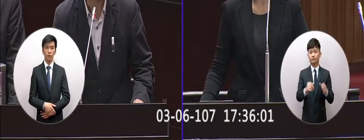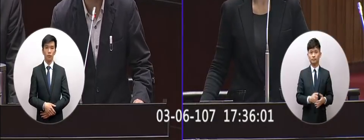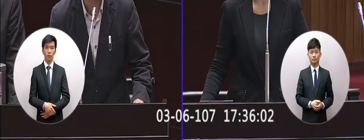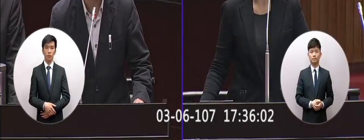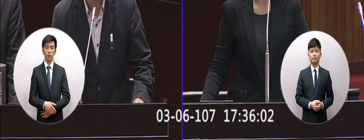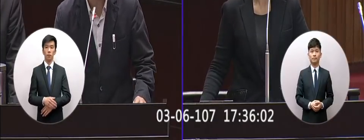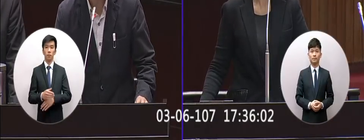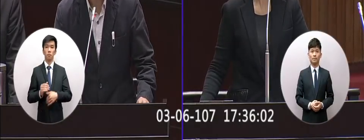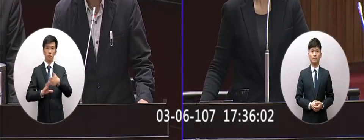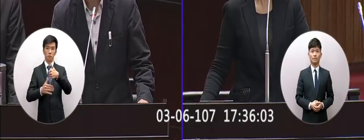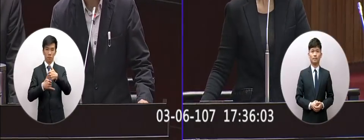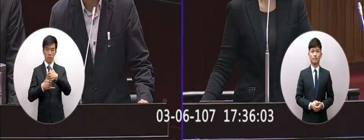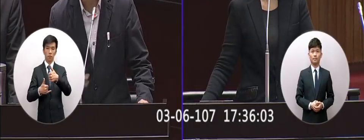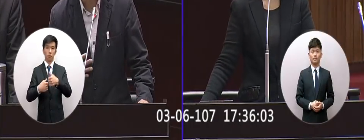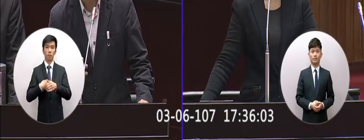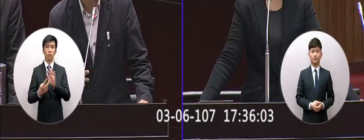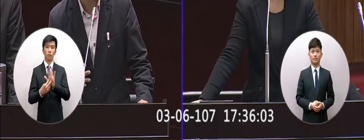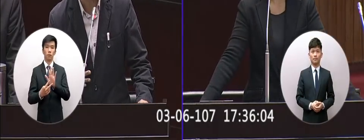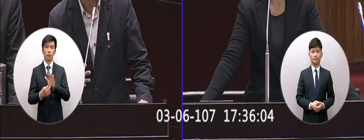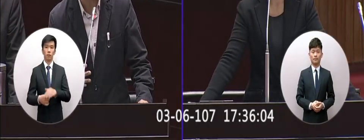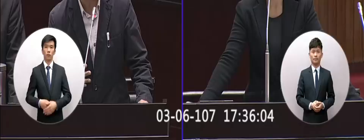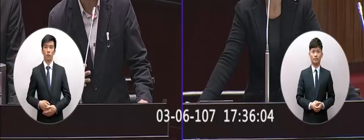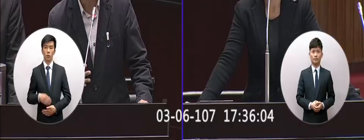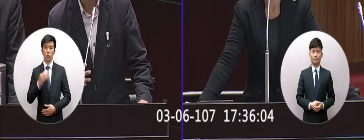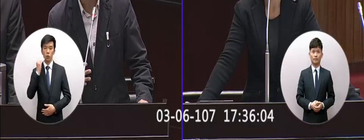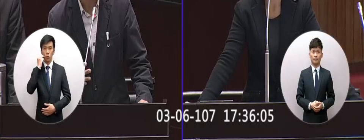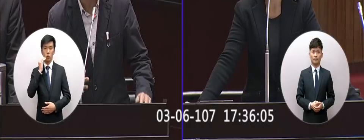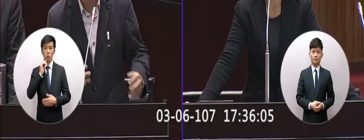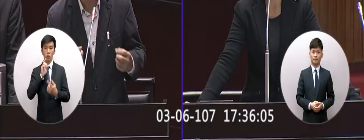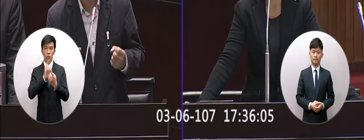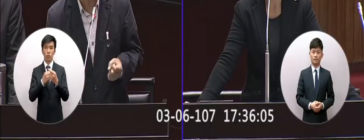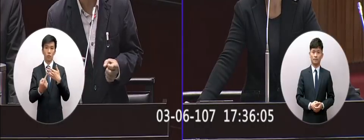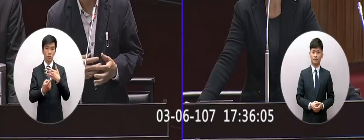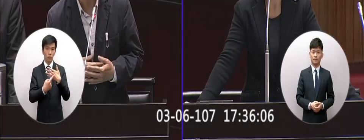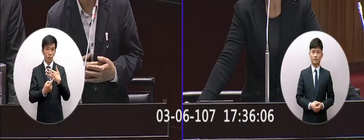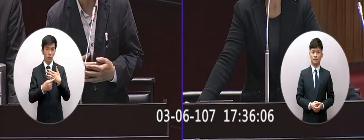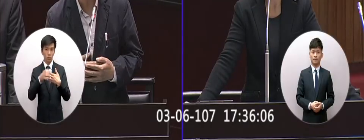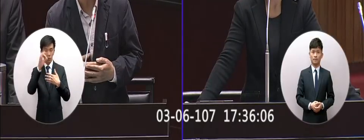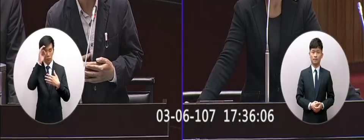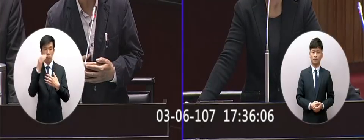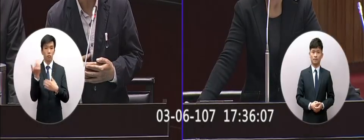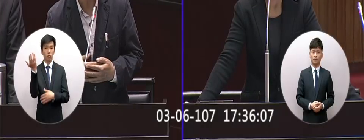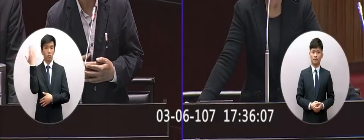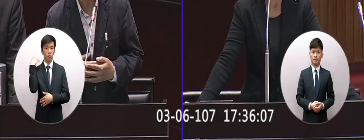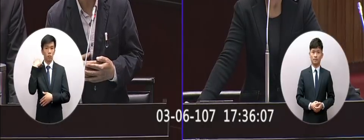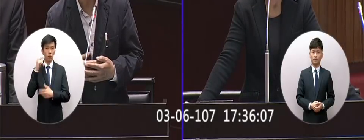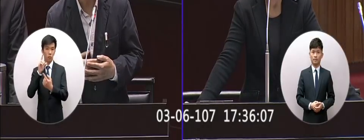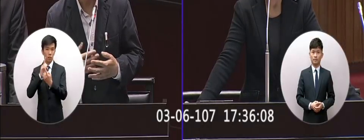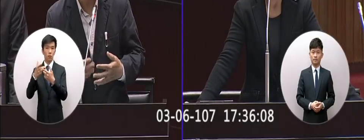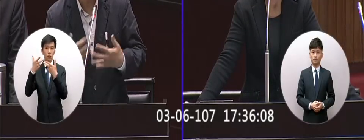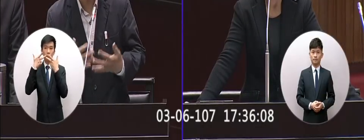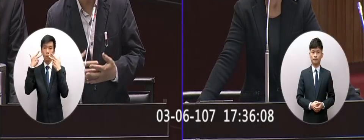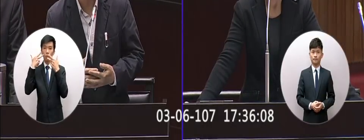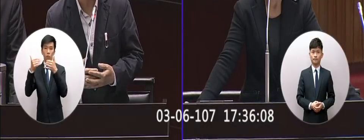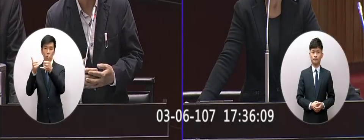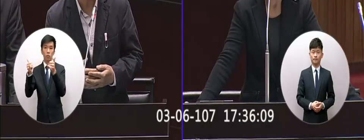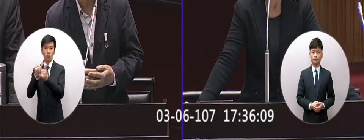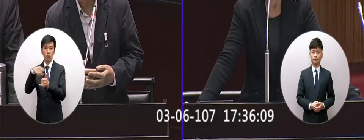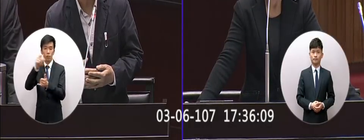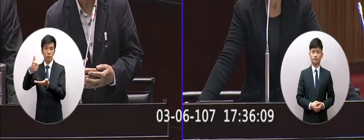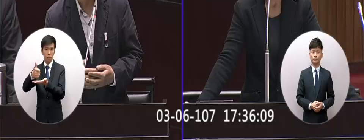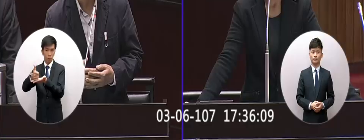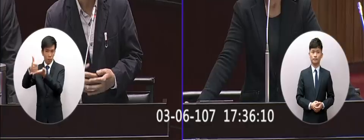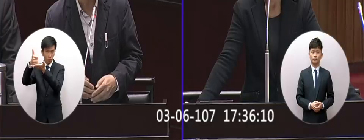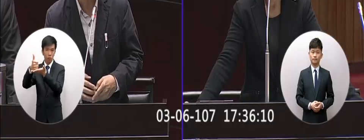委员，首先我们如果看正面的话，过去为了尊重原住民的维护自己的名